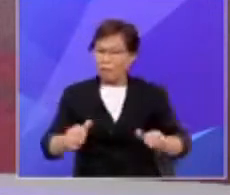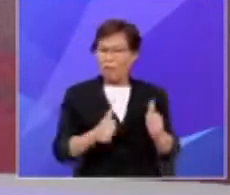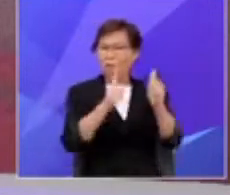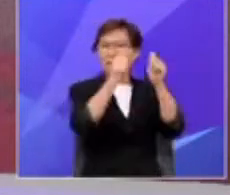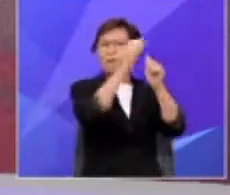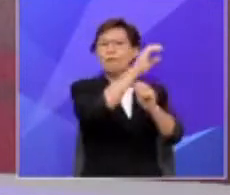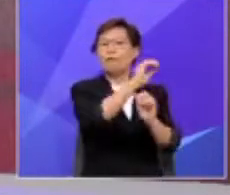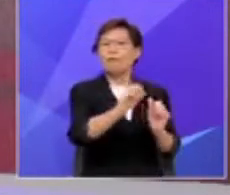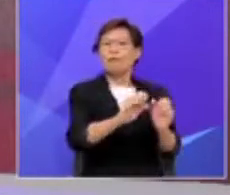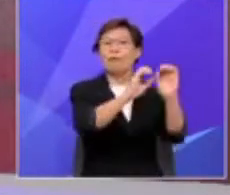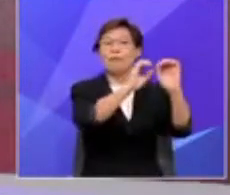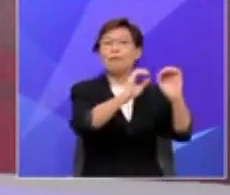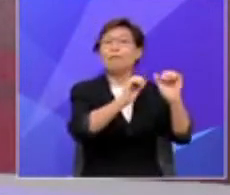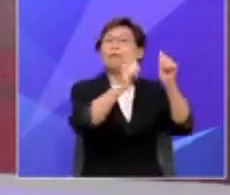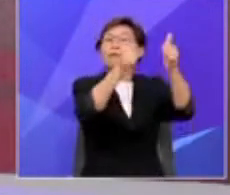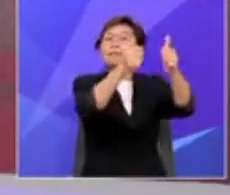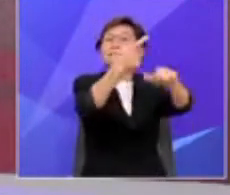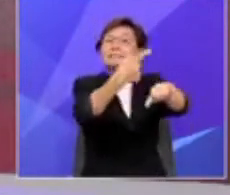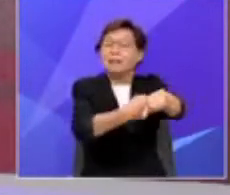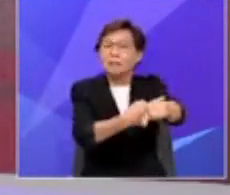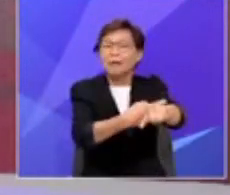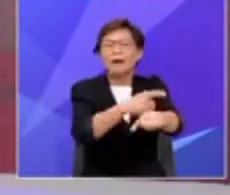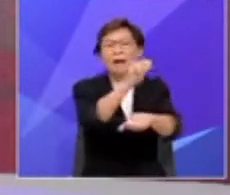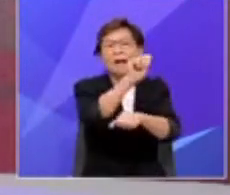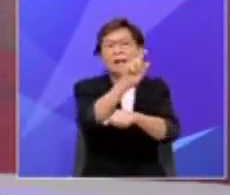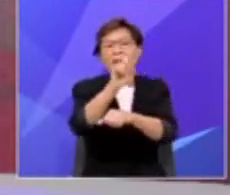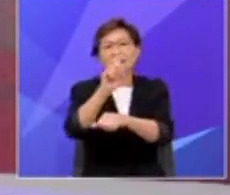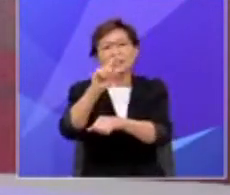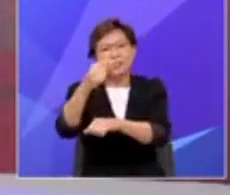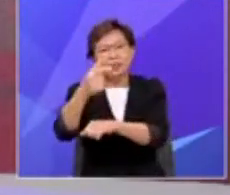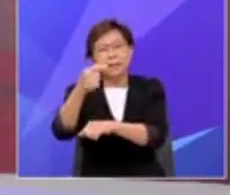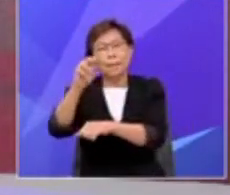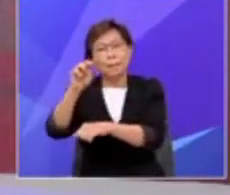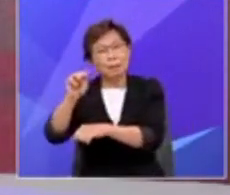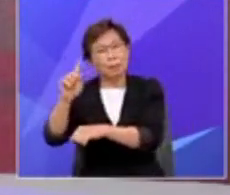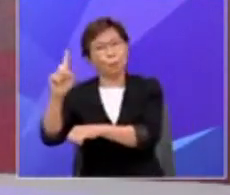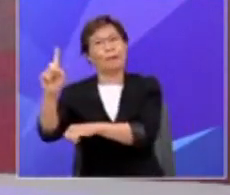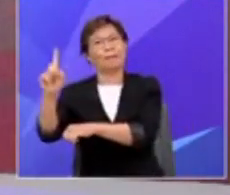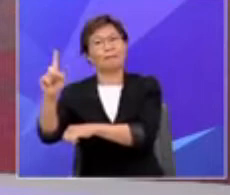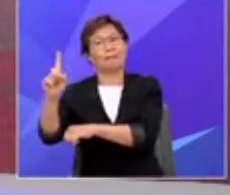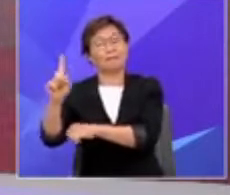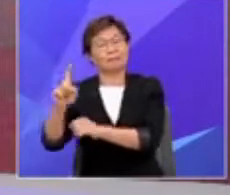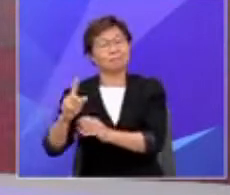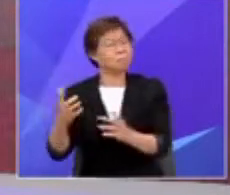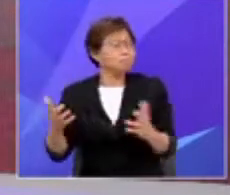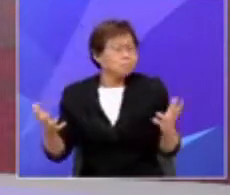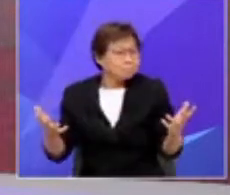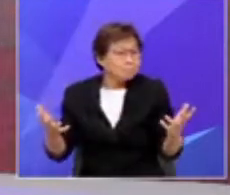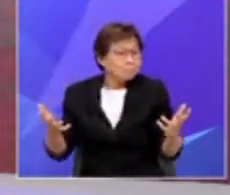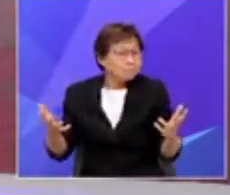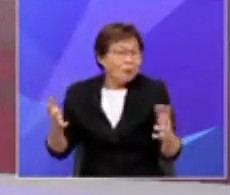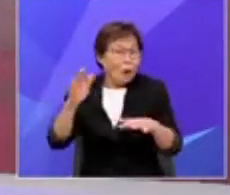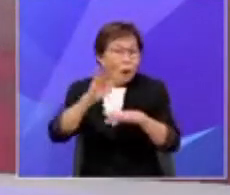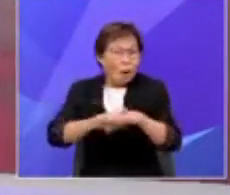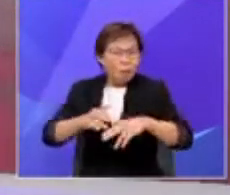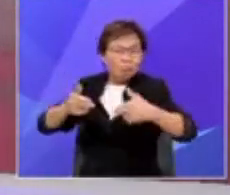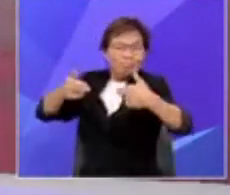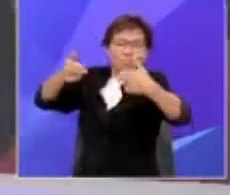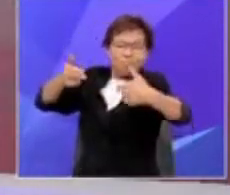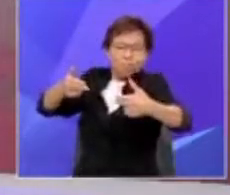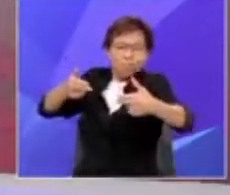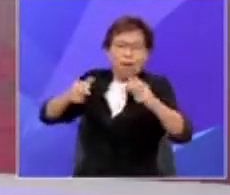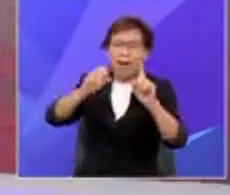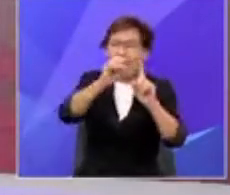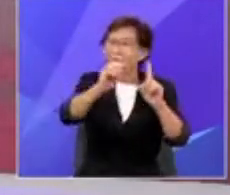yang pertama atau dipanggil edg main-main secara dalam talian